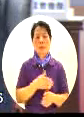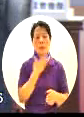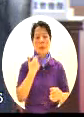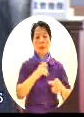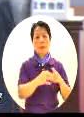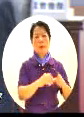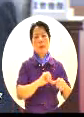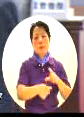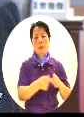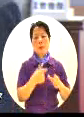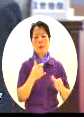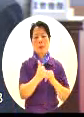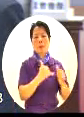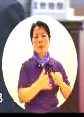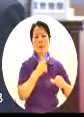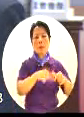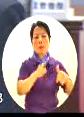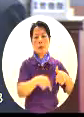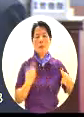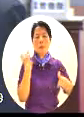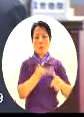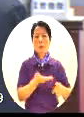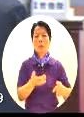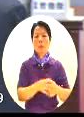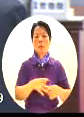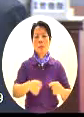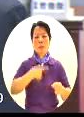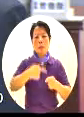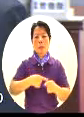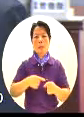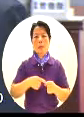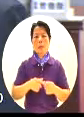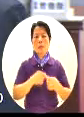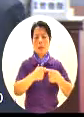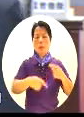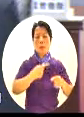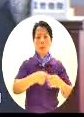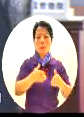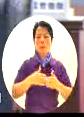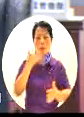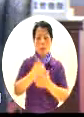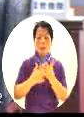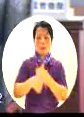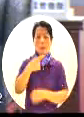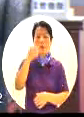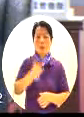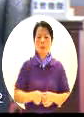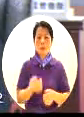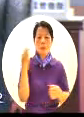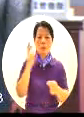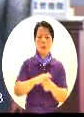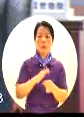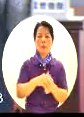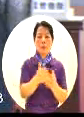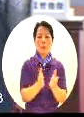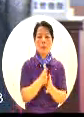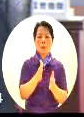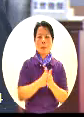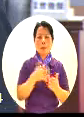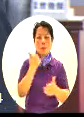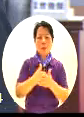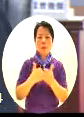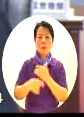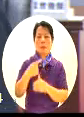一年，我们就是将头好的企业，好、哦。啊，补贴的部分是不是减